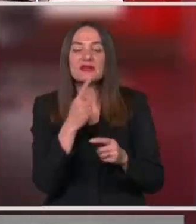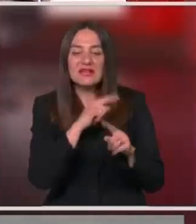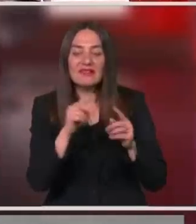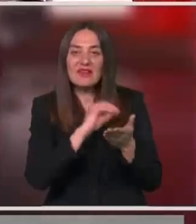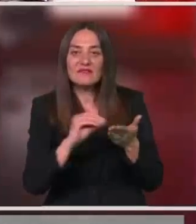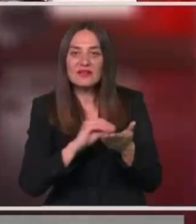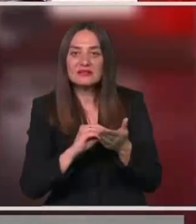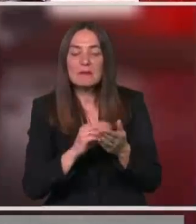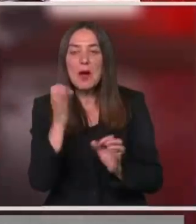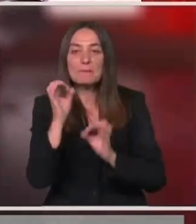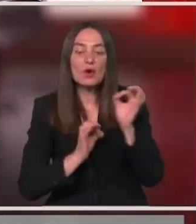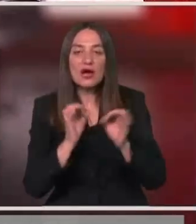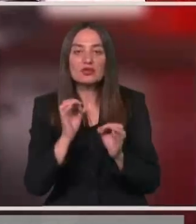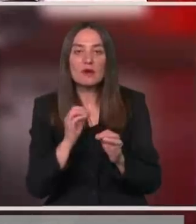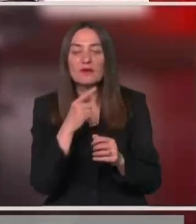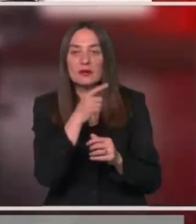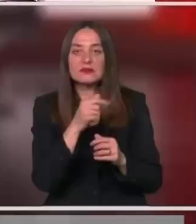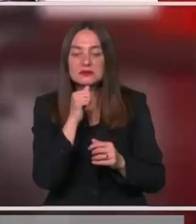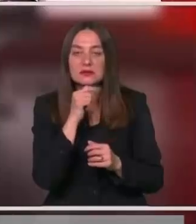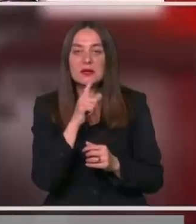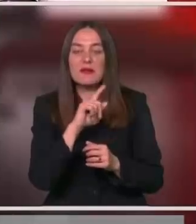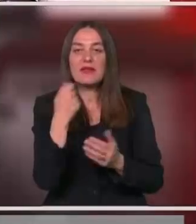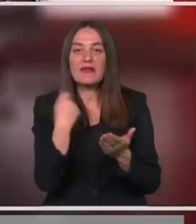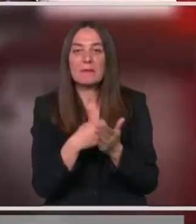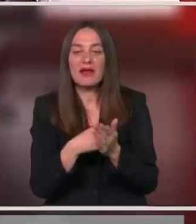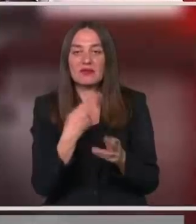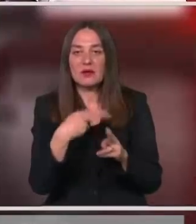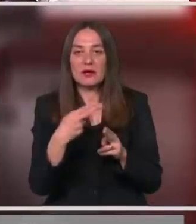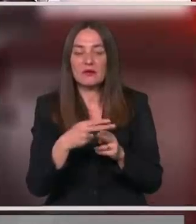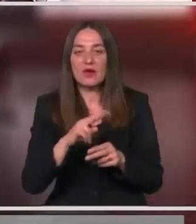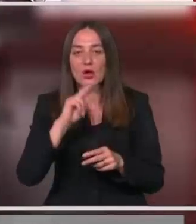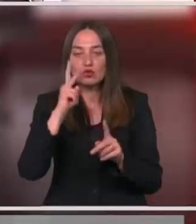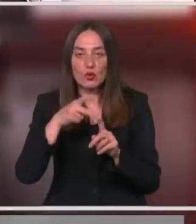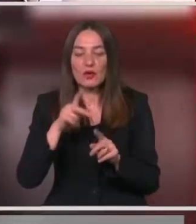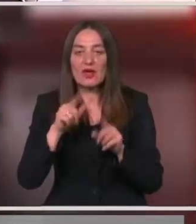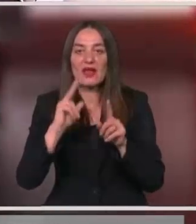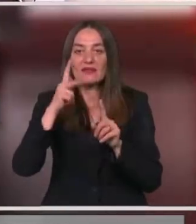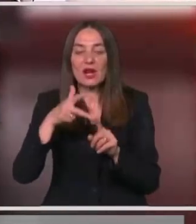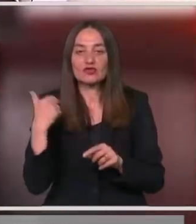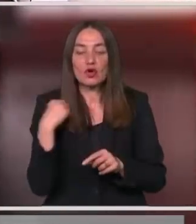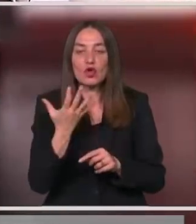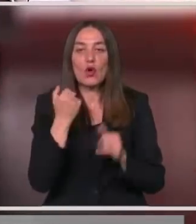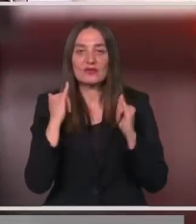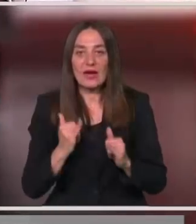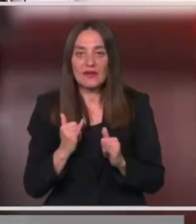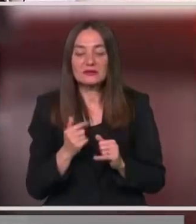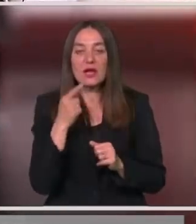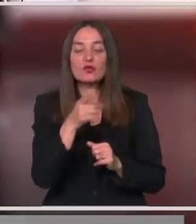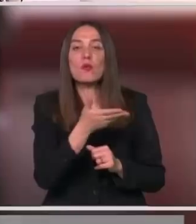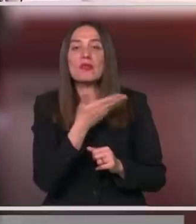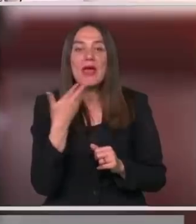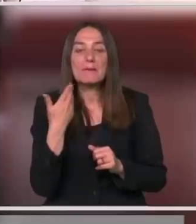definisanim projektovanim non-performing ili nenaplativim kreditima u drugoj ili trećoj godini od danas. Dakle, tu